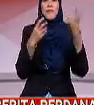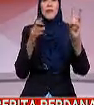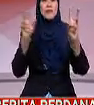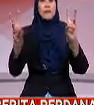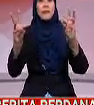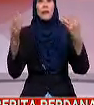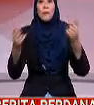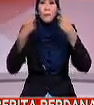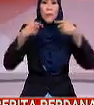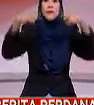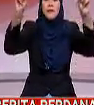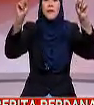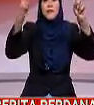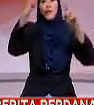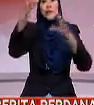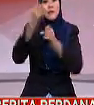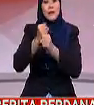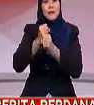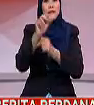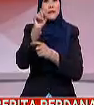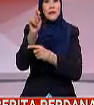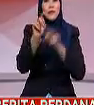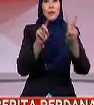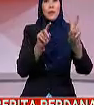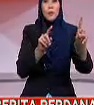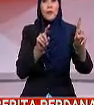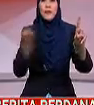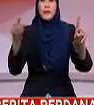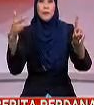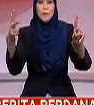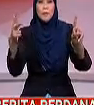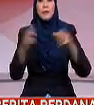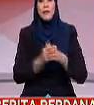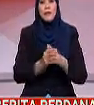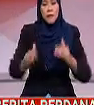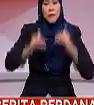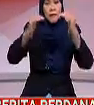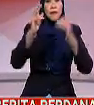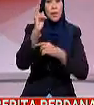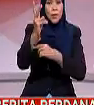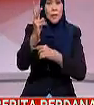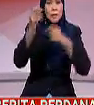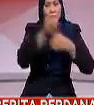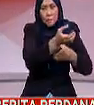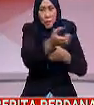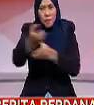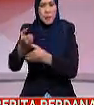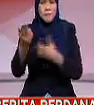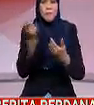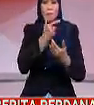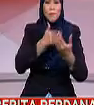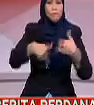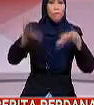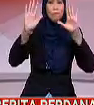ketika berjaya bangkit untuk memenangi set pertama 21-13. Memasuki set kedua, Bomber Fighters yang enggan kealpaan di